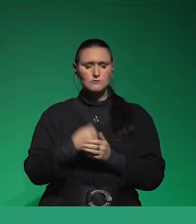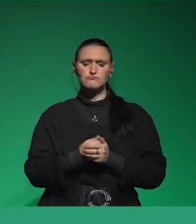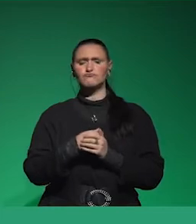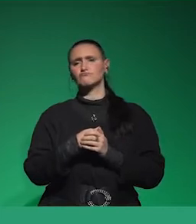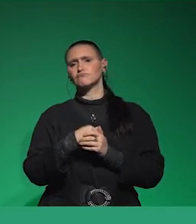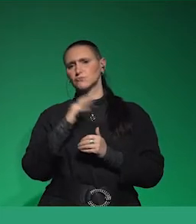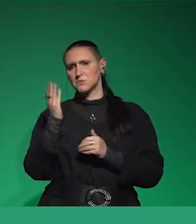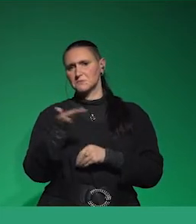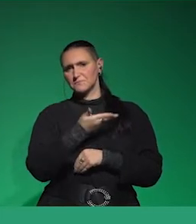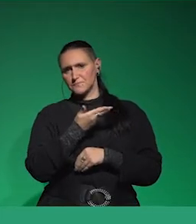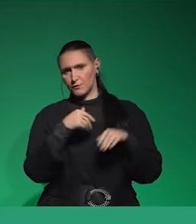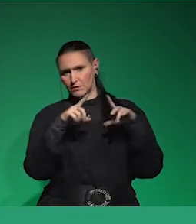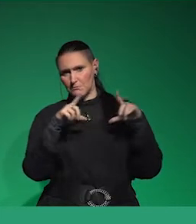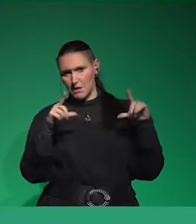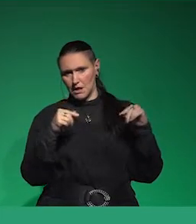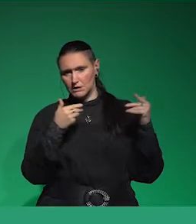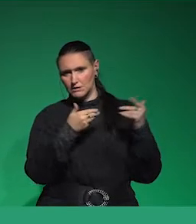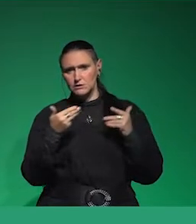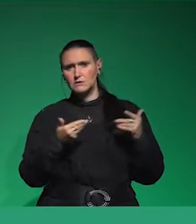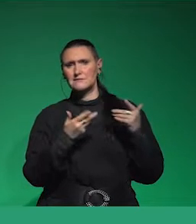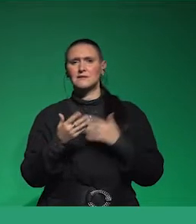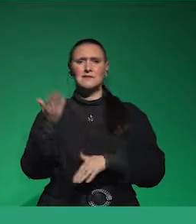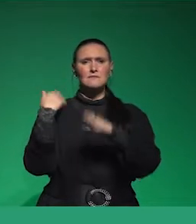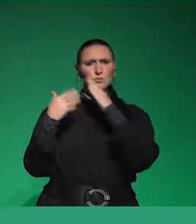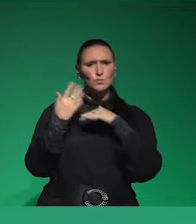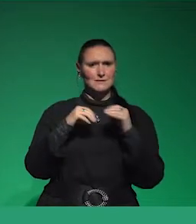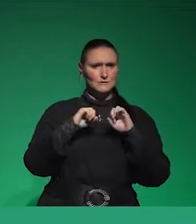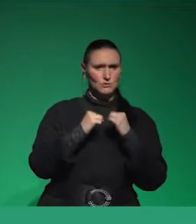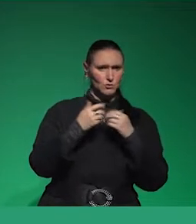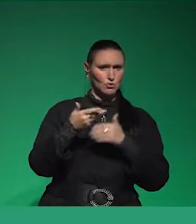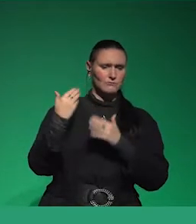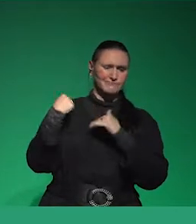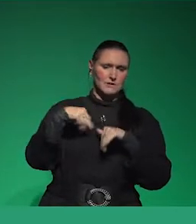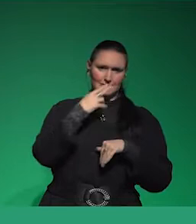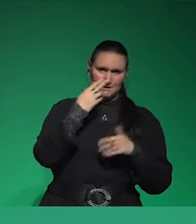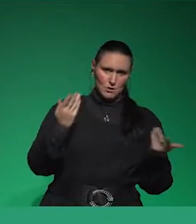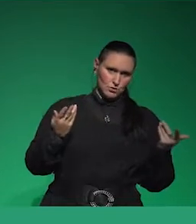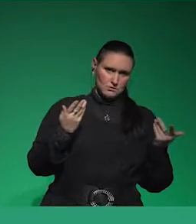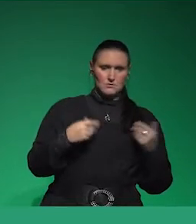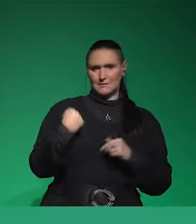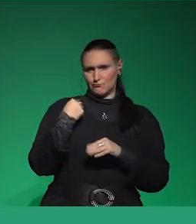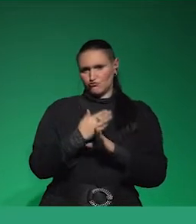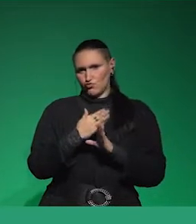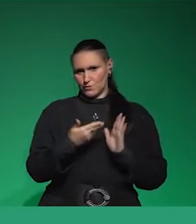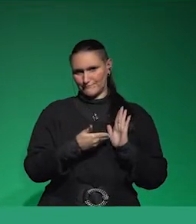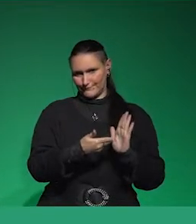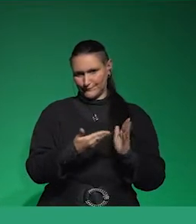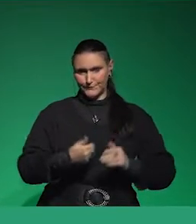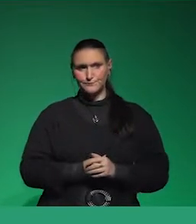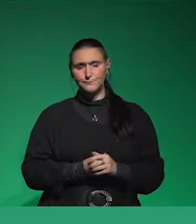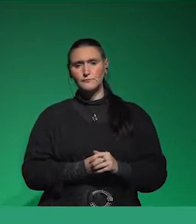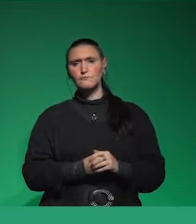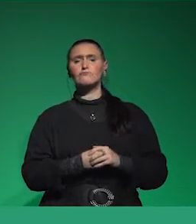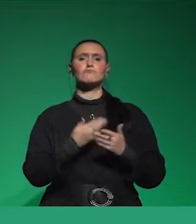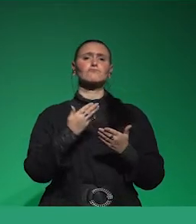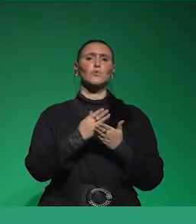tja, wo wir aktiv sind. Also die Ausgangslage ist ja bereits dargestellt worden. Man sieht, wie die Bäume,